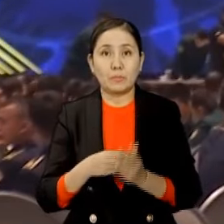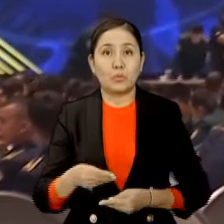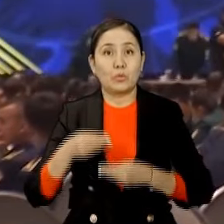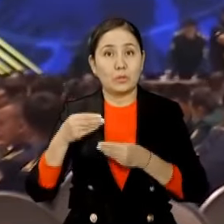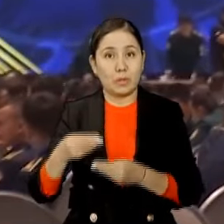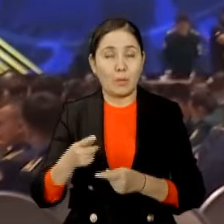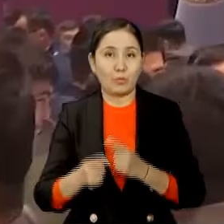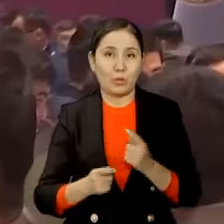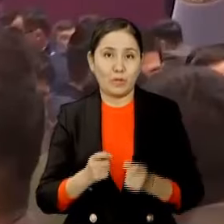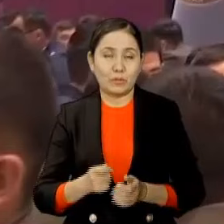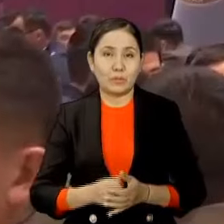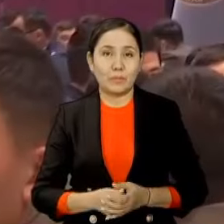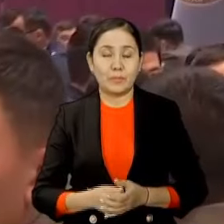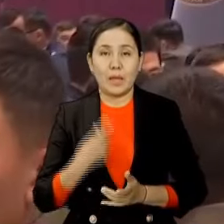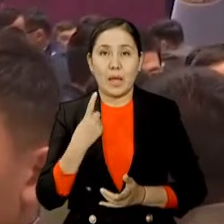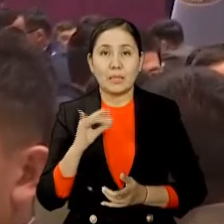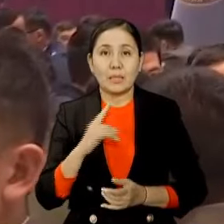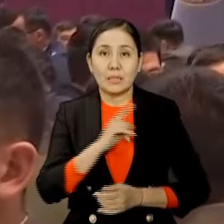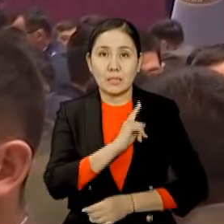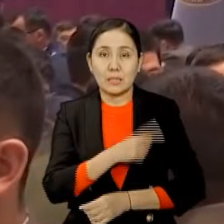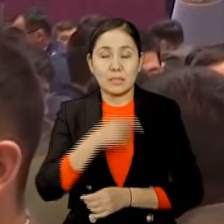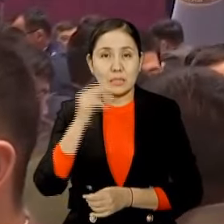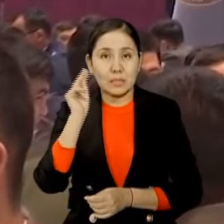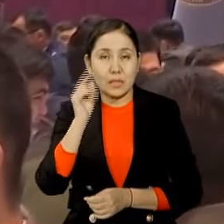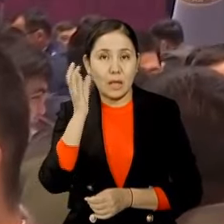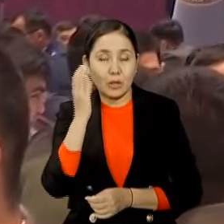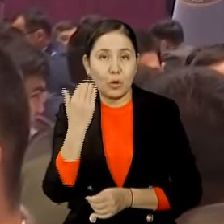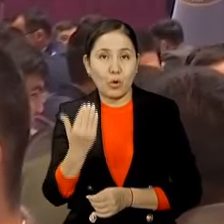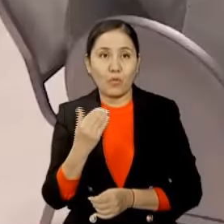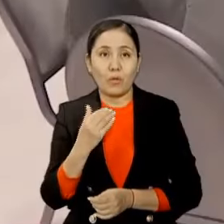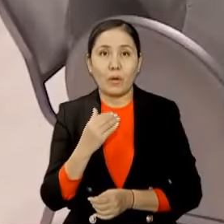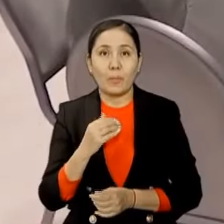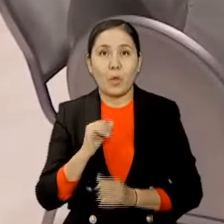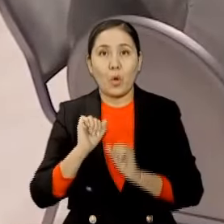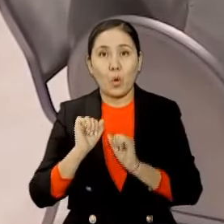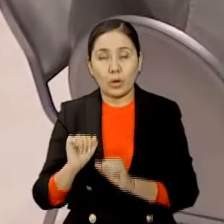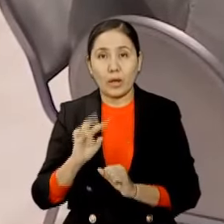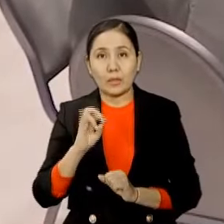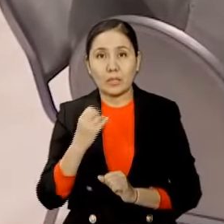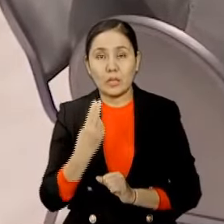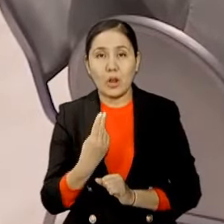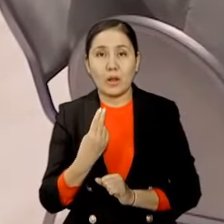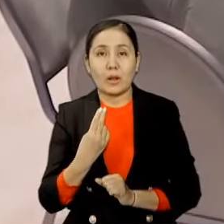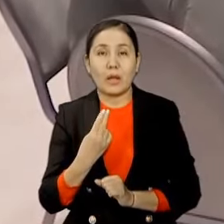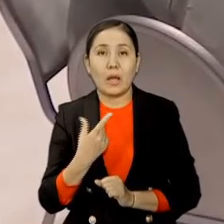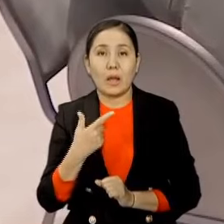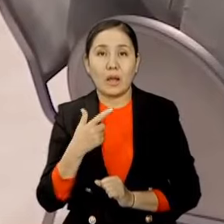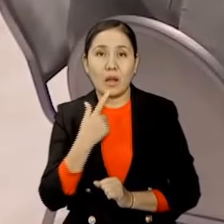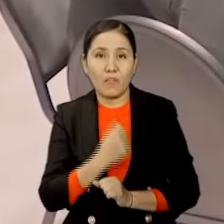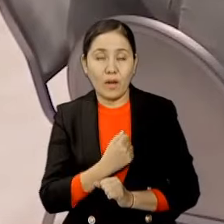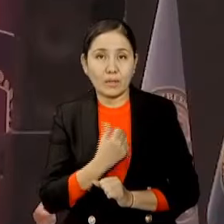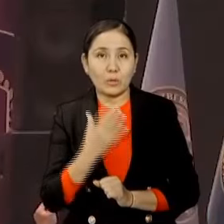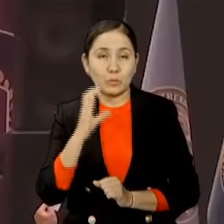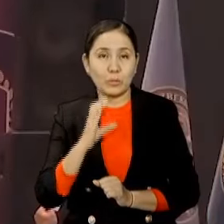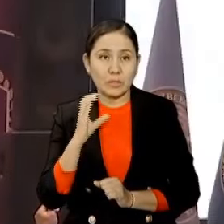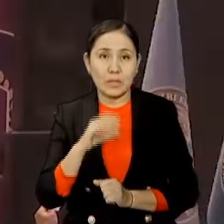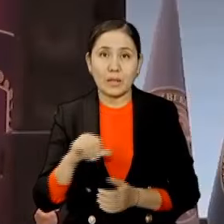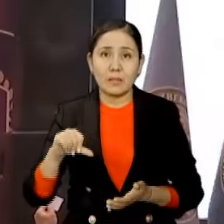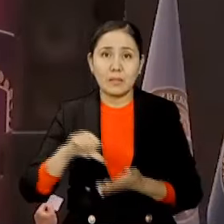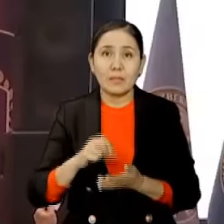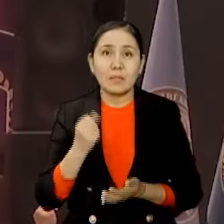и их ведомству. Один из знатоков команды Главного управления охраны Национальной гвардии Республики Узбекистан, не раз принявший